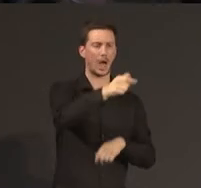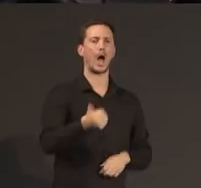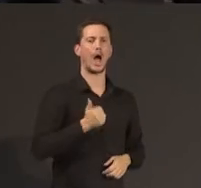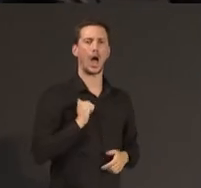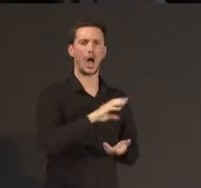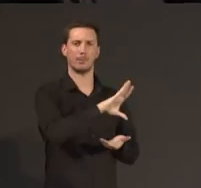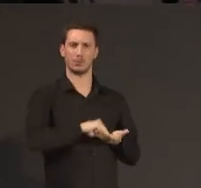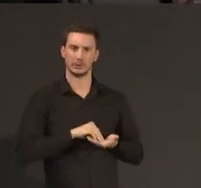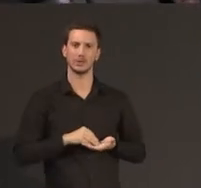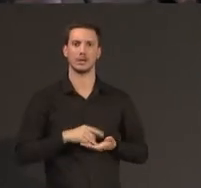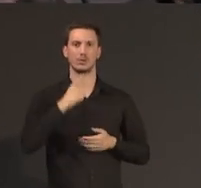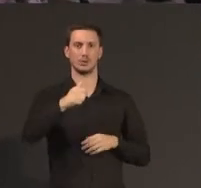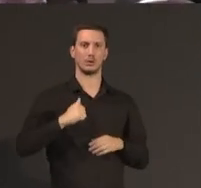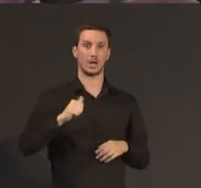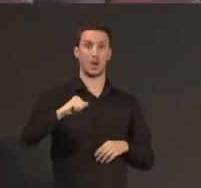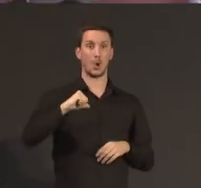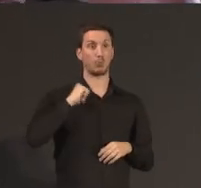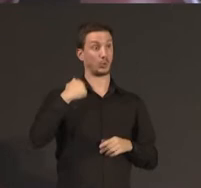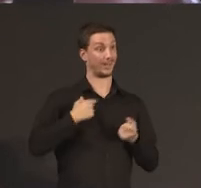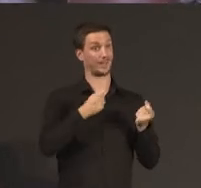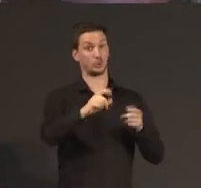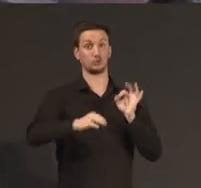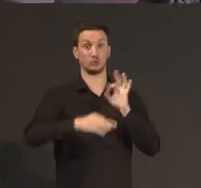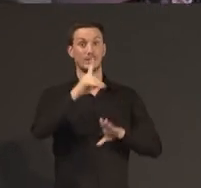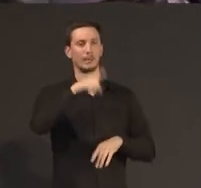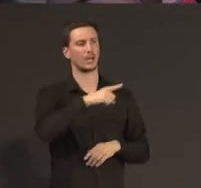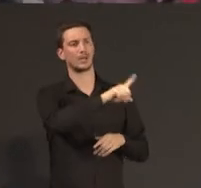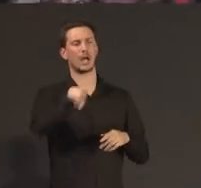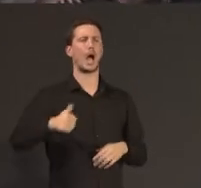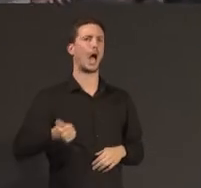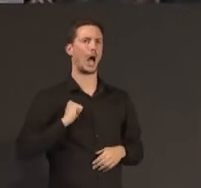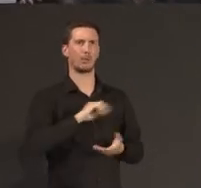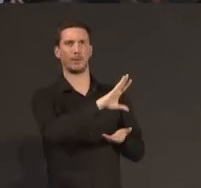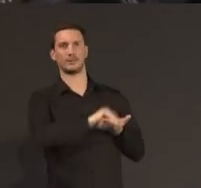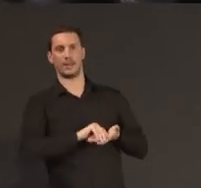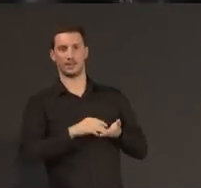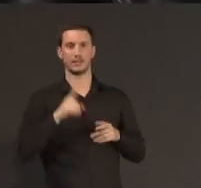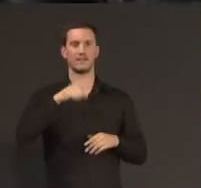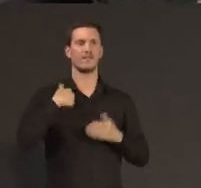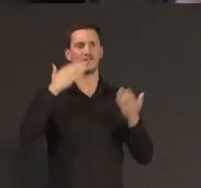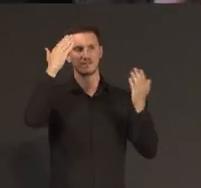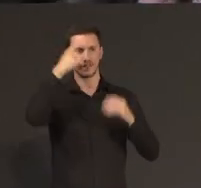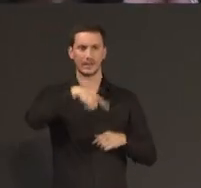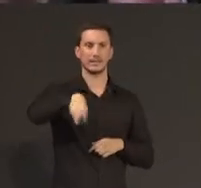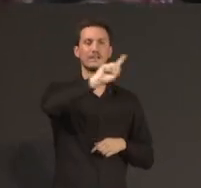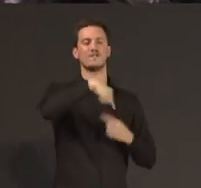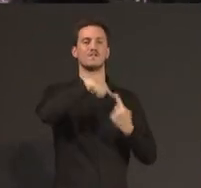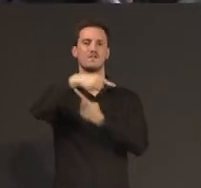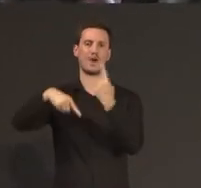tingut fortuna de poder-ho fer, però ho heu aprofitat. I per això volia felicitar-vos i també a les famílies i a totes les persones que ho han fet